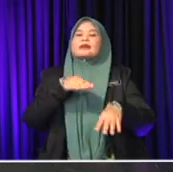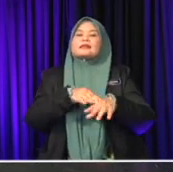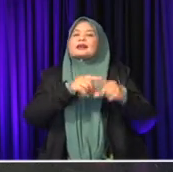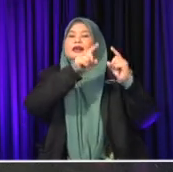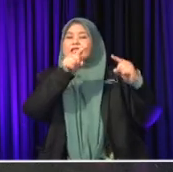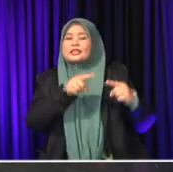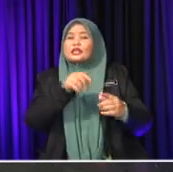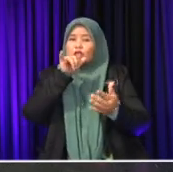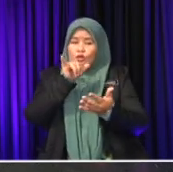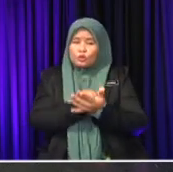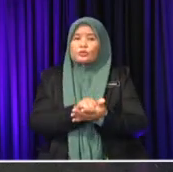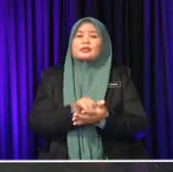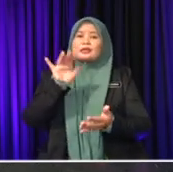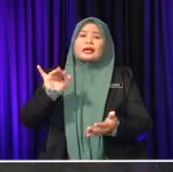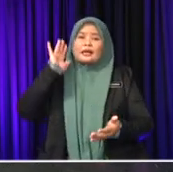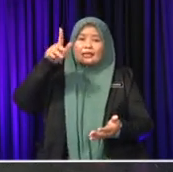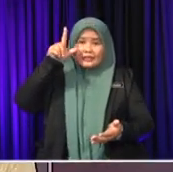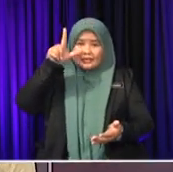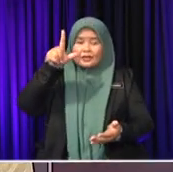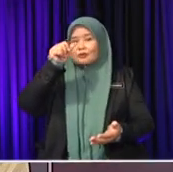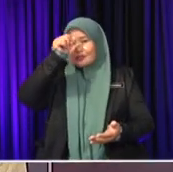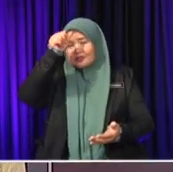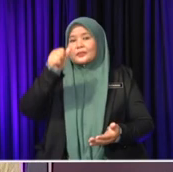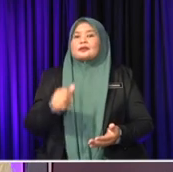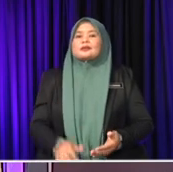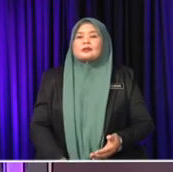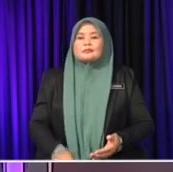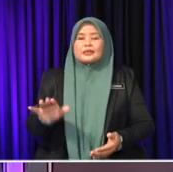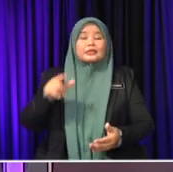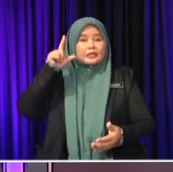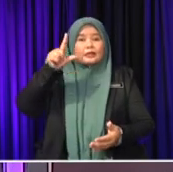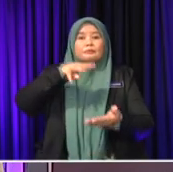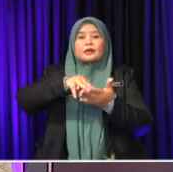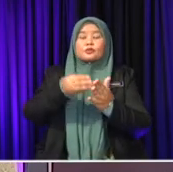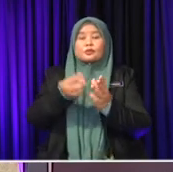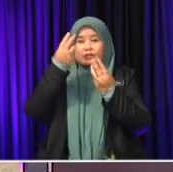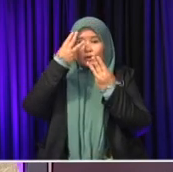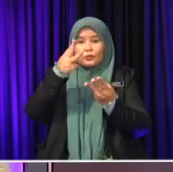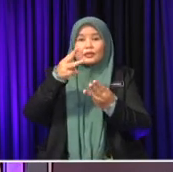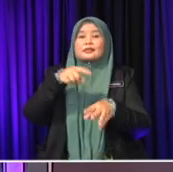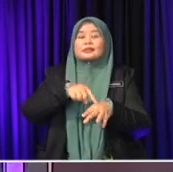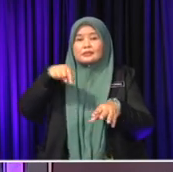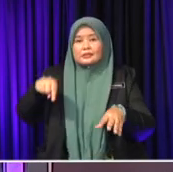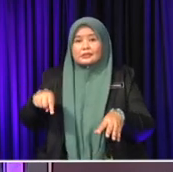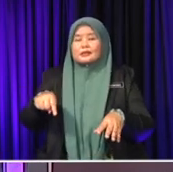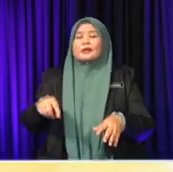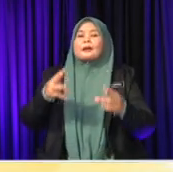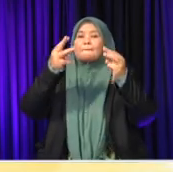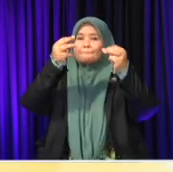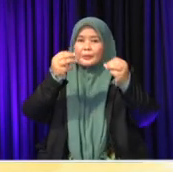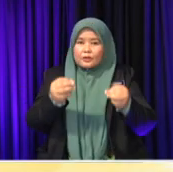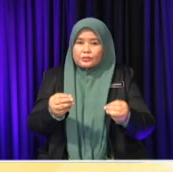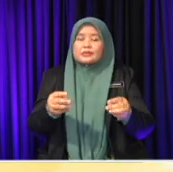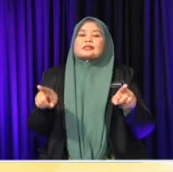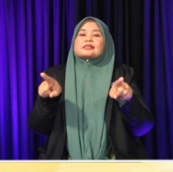itulah yang akan dilihat Oke jadi mari kita lihat Apa maksud keutamaan taqwa di sini manusia adalah